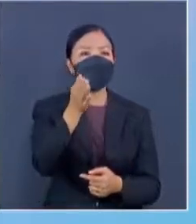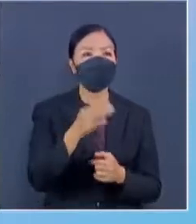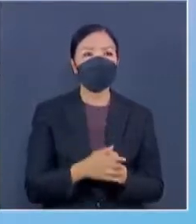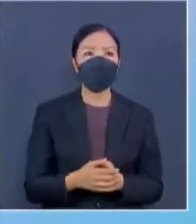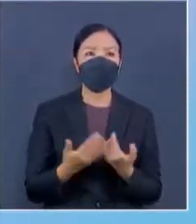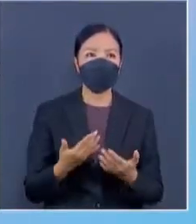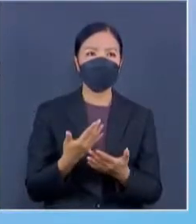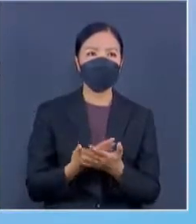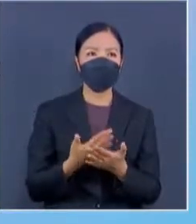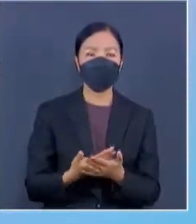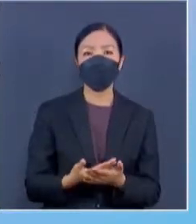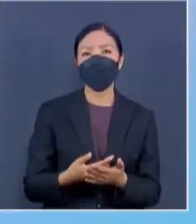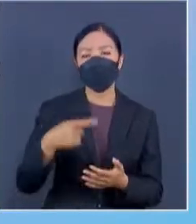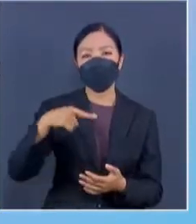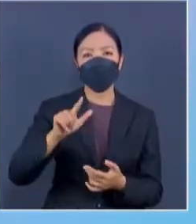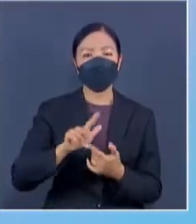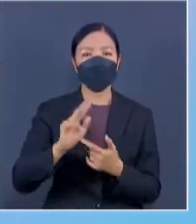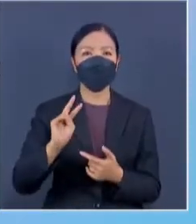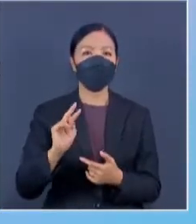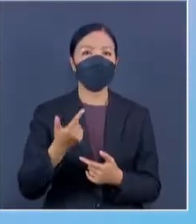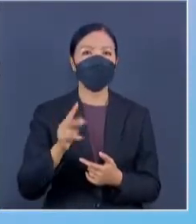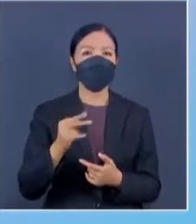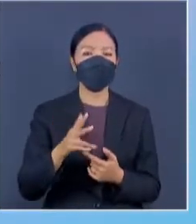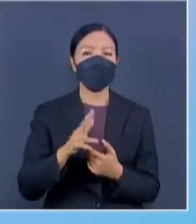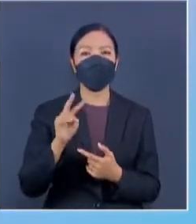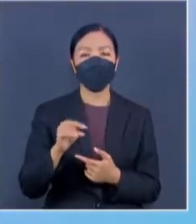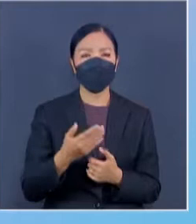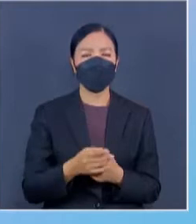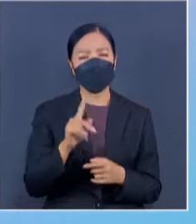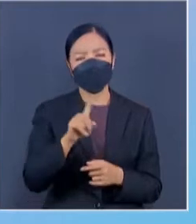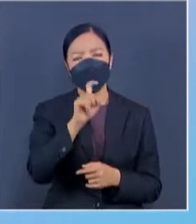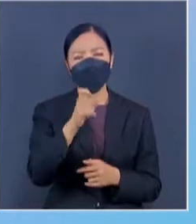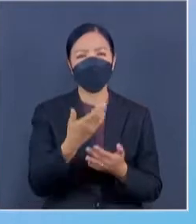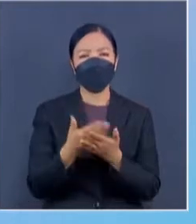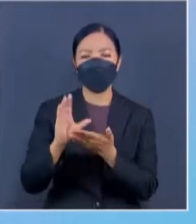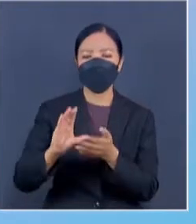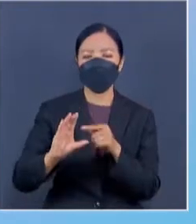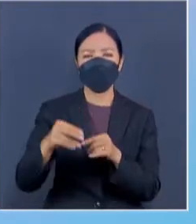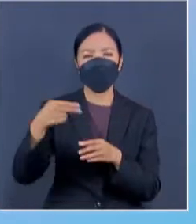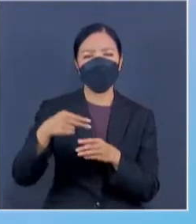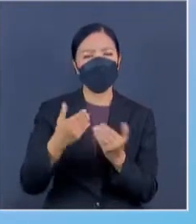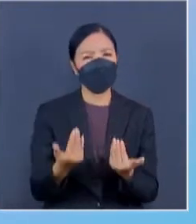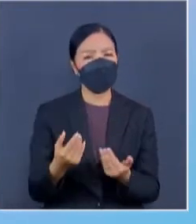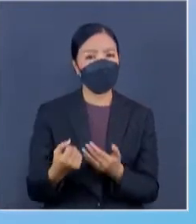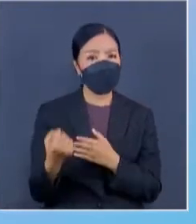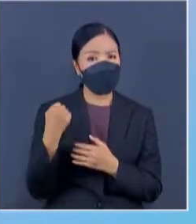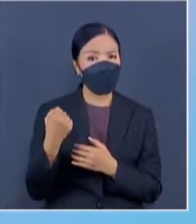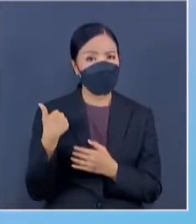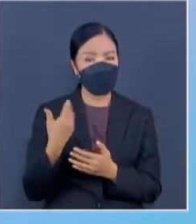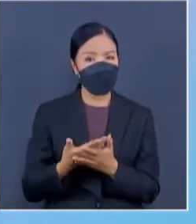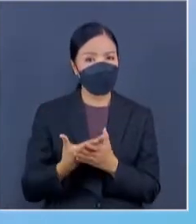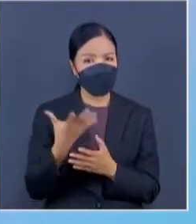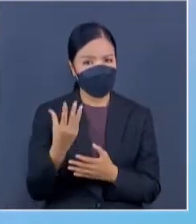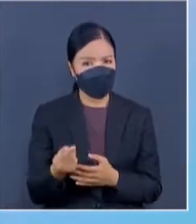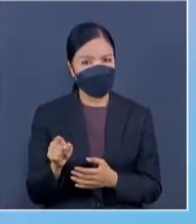มาดูเรื่องราคาพลังงานตอนนี้มีความสงสัยว่าเอ๊ะกองทุนน้ำมันของเราเนี่ยสถานะตอนนี้เป็นยังไงบ้างยังมั่นคงอยู่ไหมยังมีเงินอ